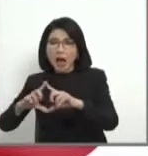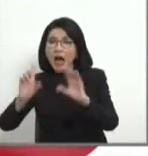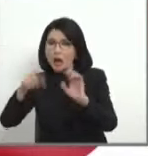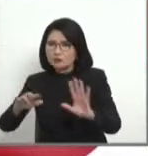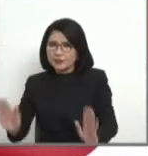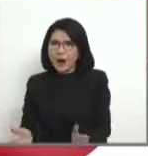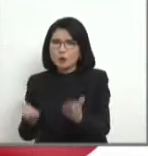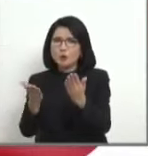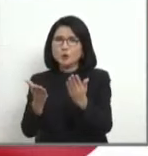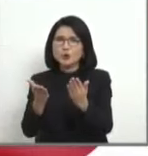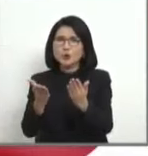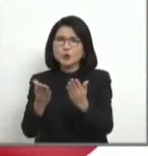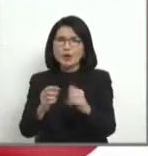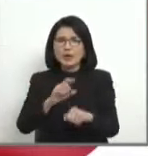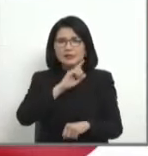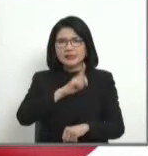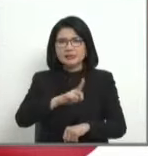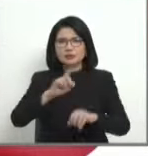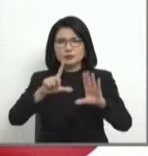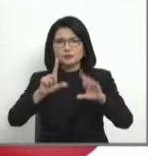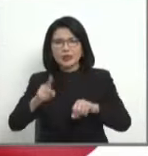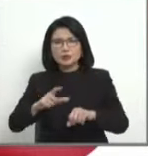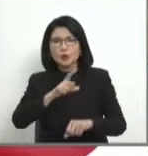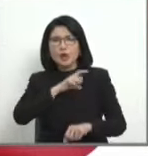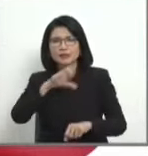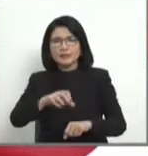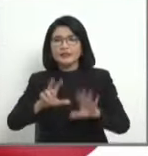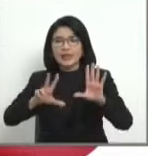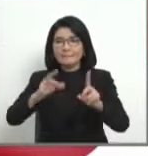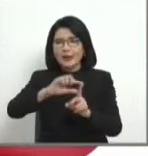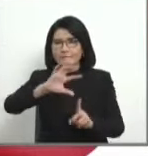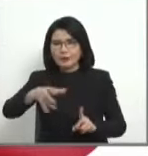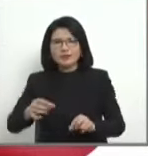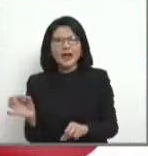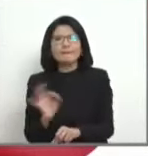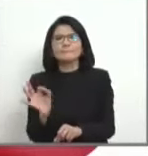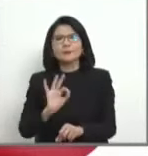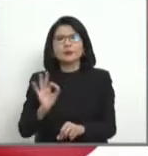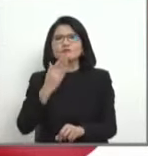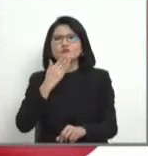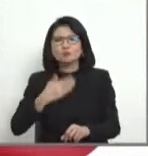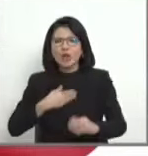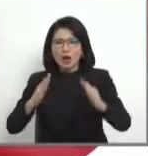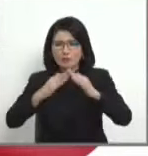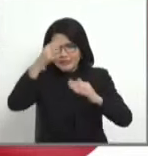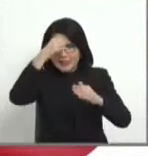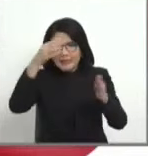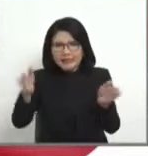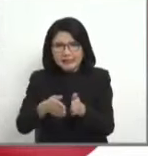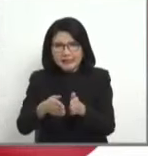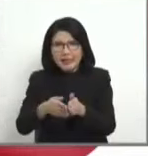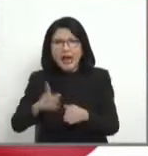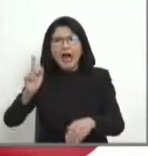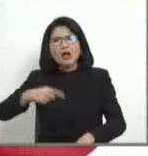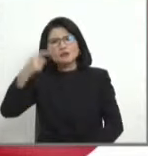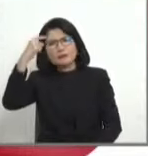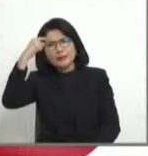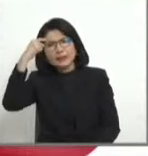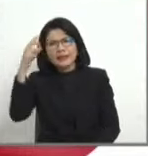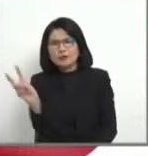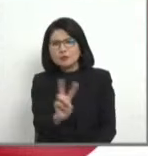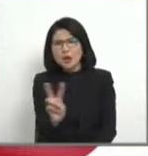Kemudian 171 kecamatan di 8 provinsi ini belum memiliki puskesmas. Jadi kita harus memikirkan dua-duanya,